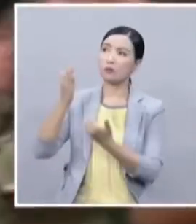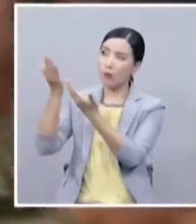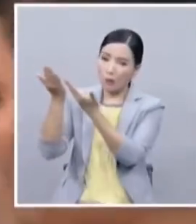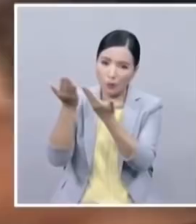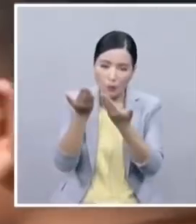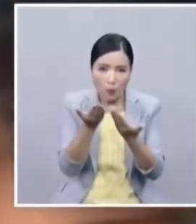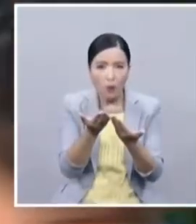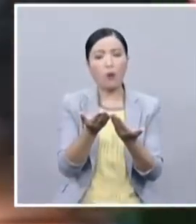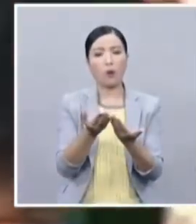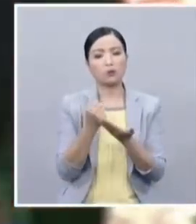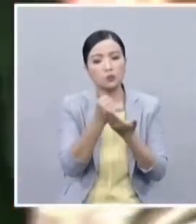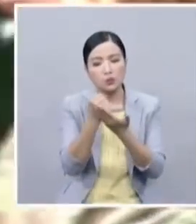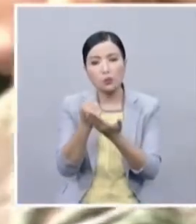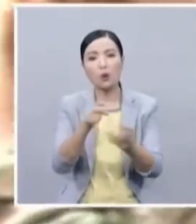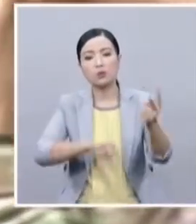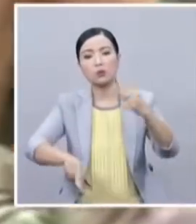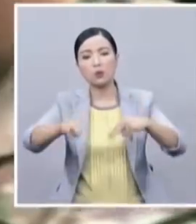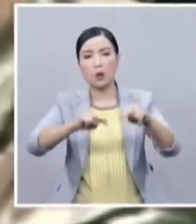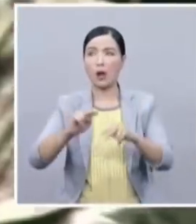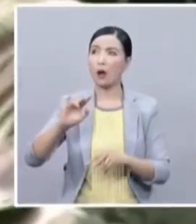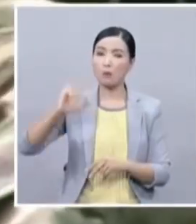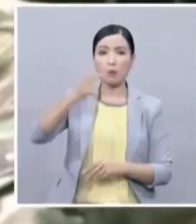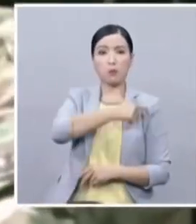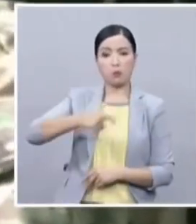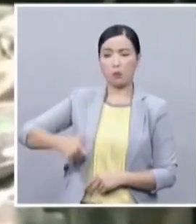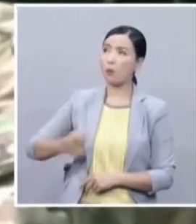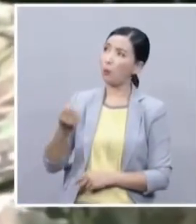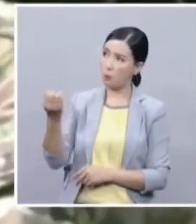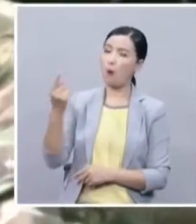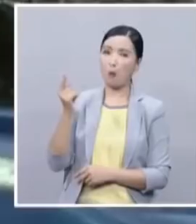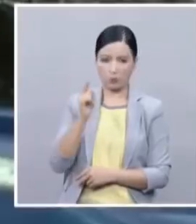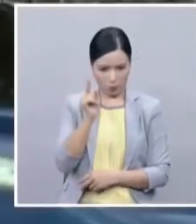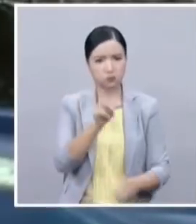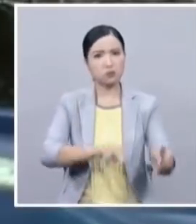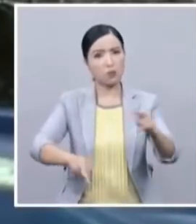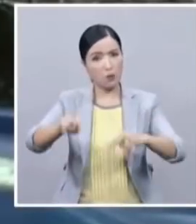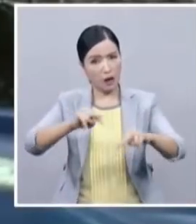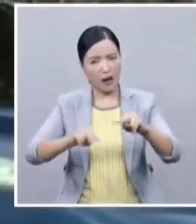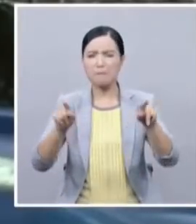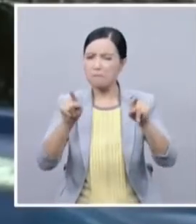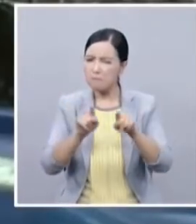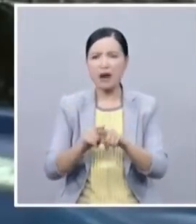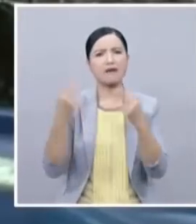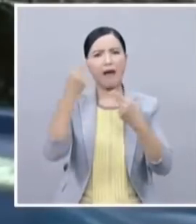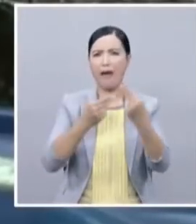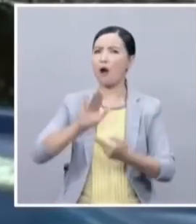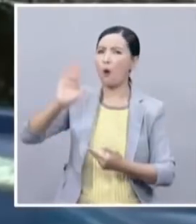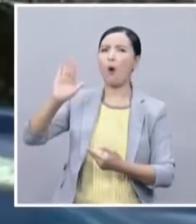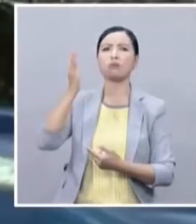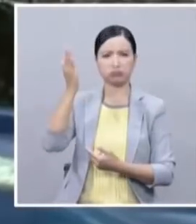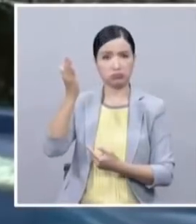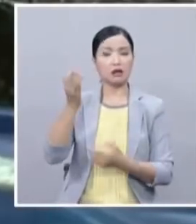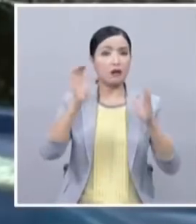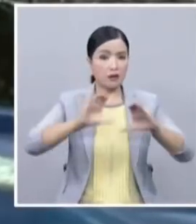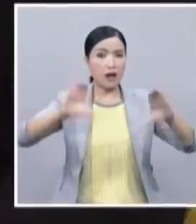มปฏิบัติภารกิจในครั้งนี้นะครับให้ดูแลเปรียบเสมือนอาคารดุกะของพระองค์นะครับซึ่งรัฐบาลนั้นก็ได้ให้การต้อนรับและดูแล